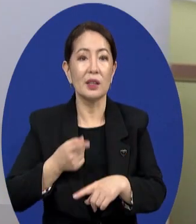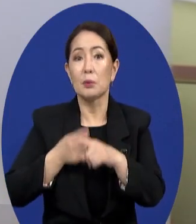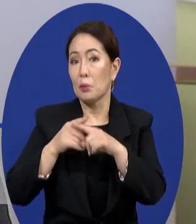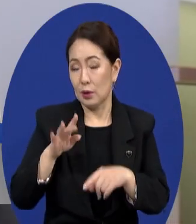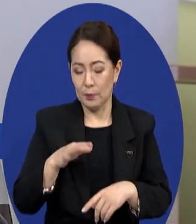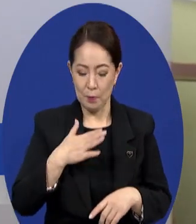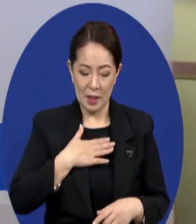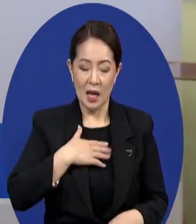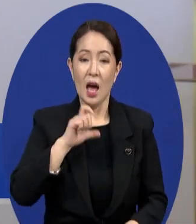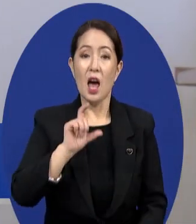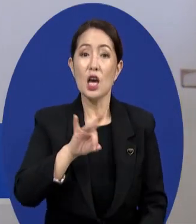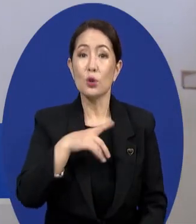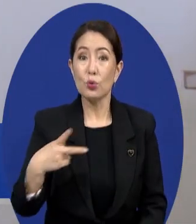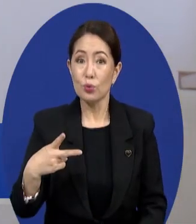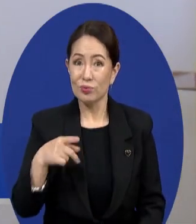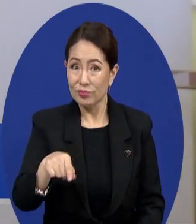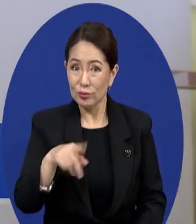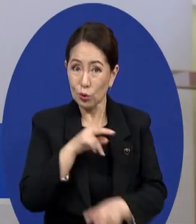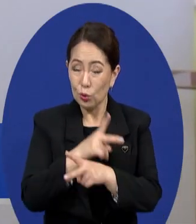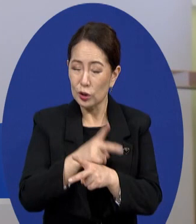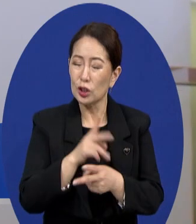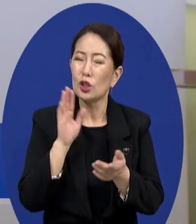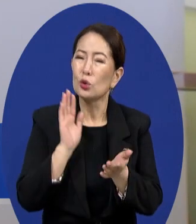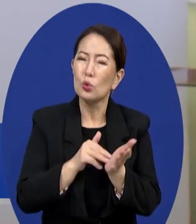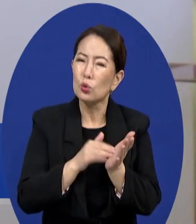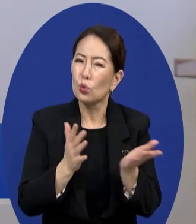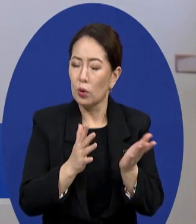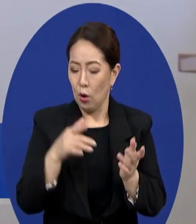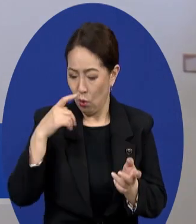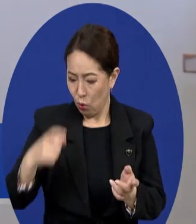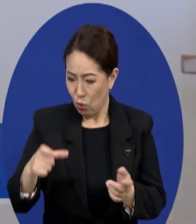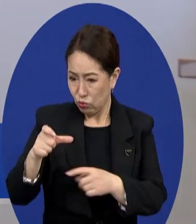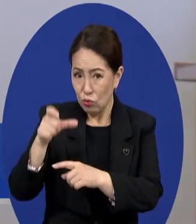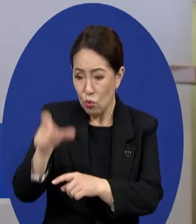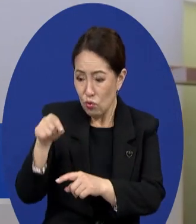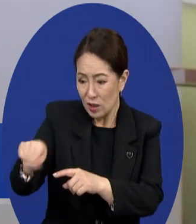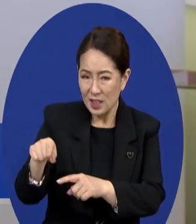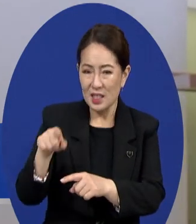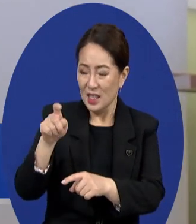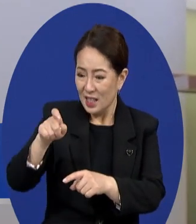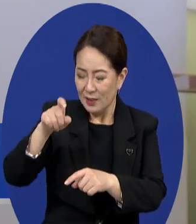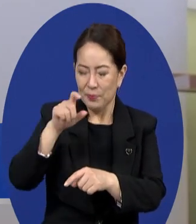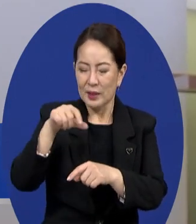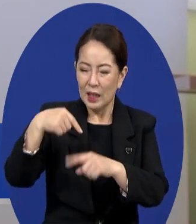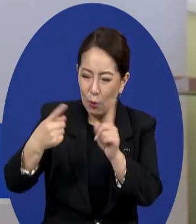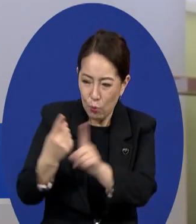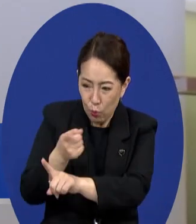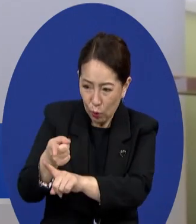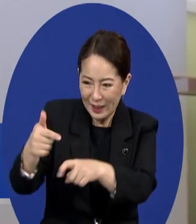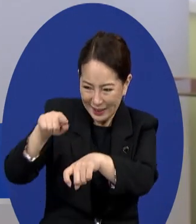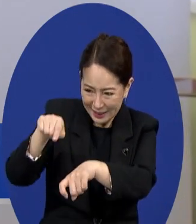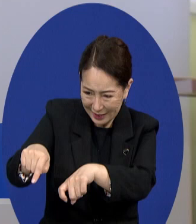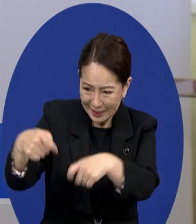дутагдал бол одоо хүнд чинь тэр хийсэн үйлээ үйлцсэн хэрэгт нь тохирох тэр шийтгэл